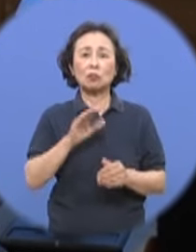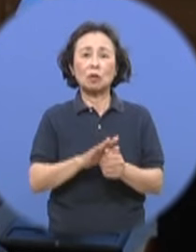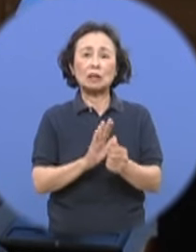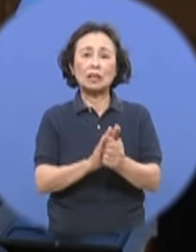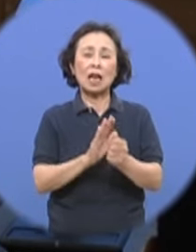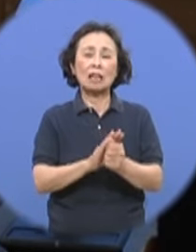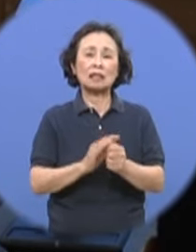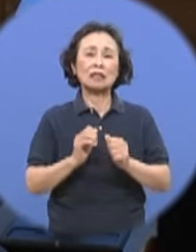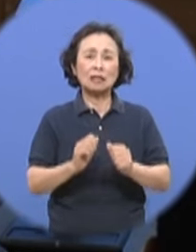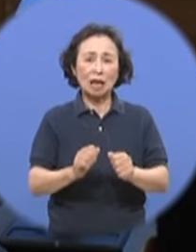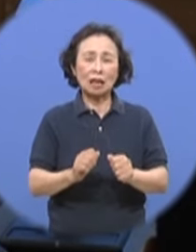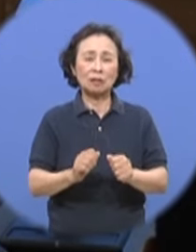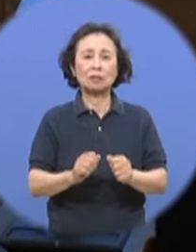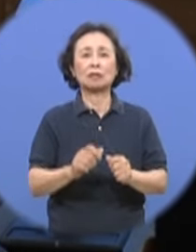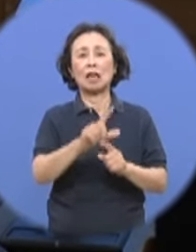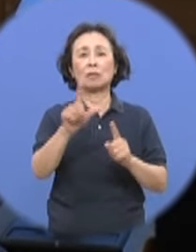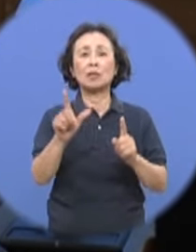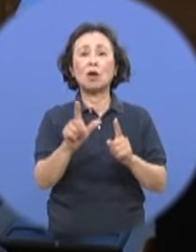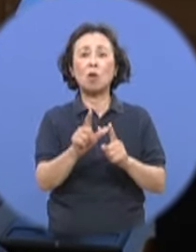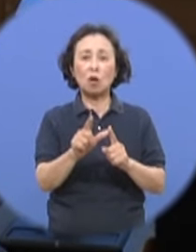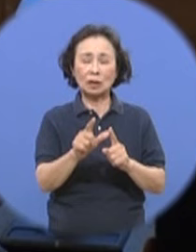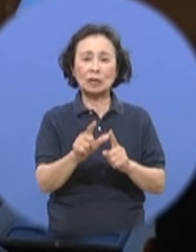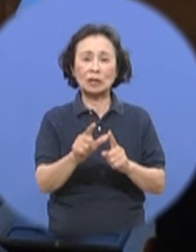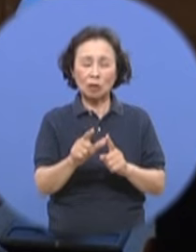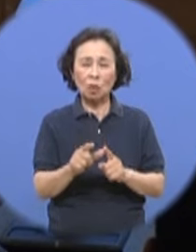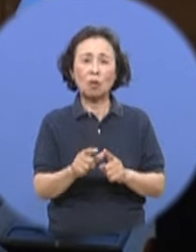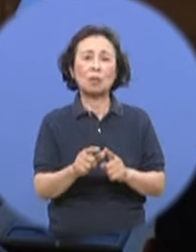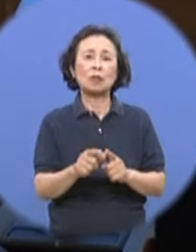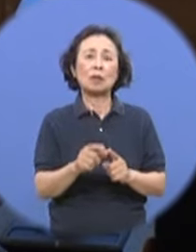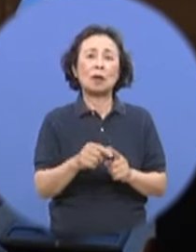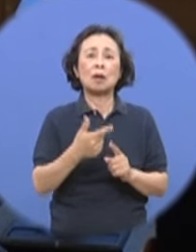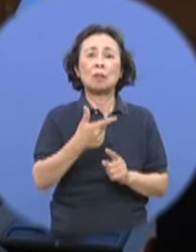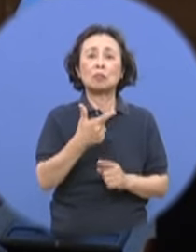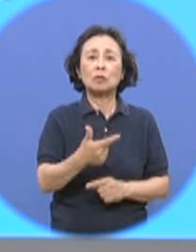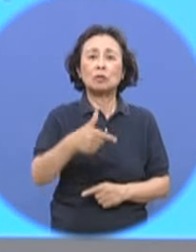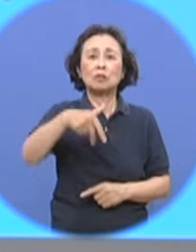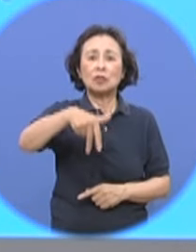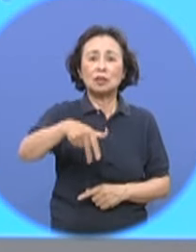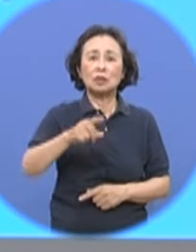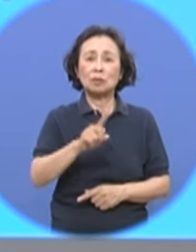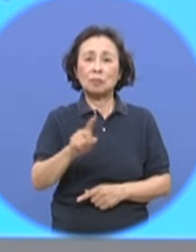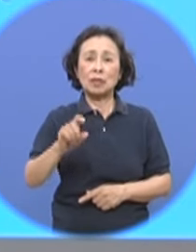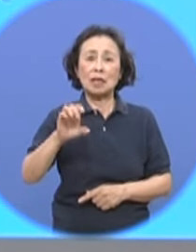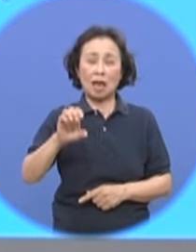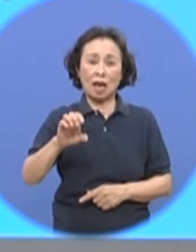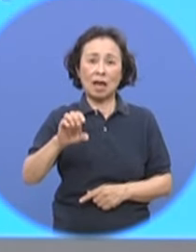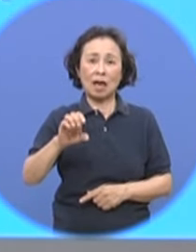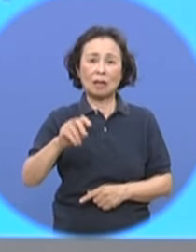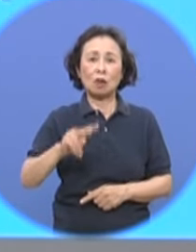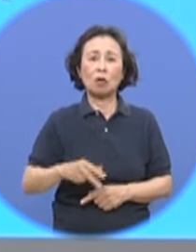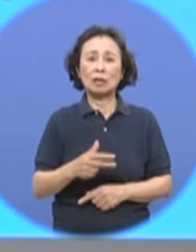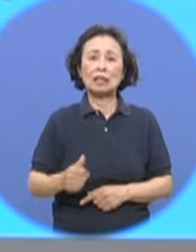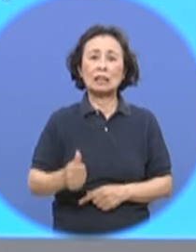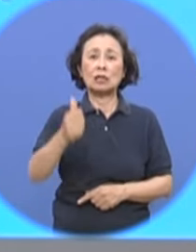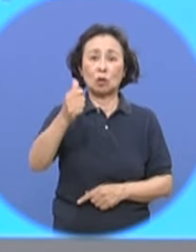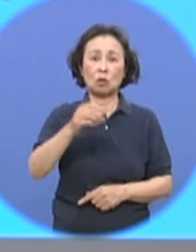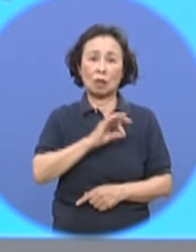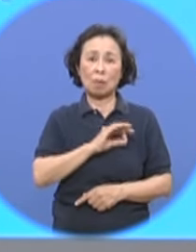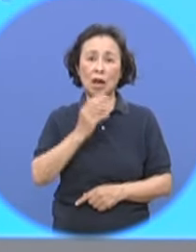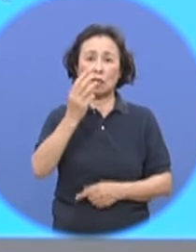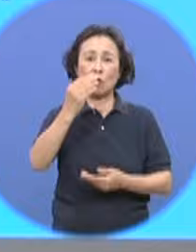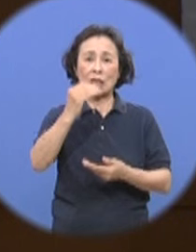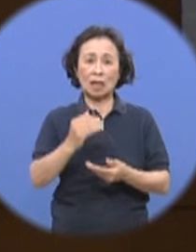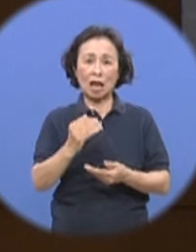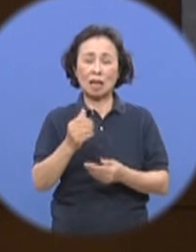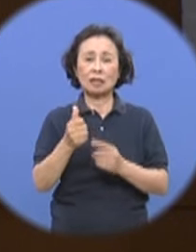る認定 NPO 法人全国子ども食堂支援センター結びえの理事長湯浅誠さんが講